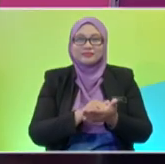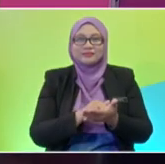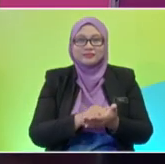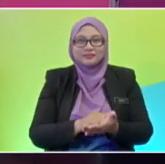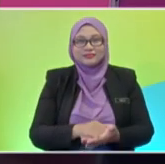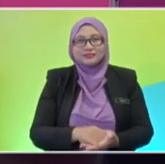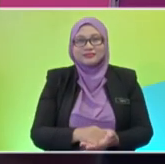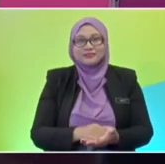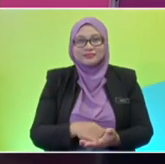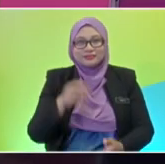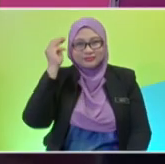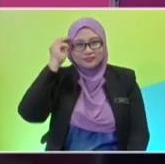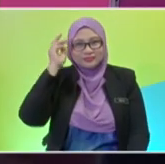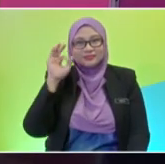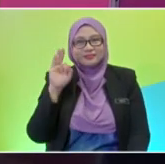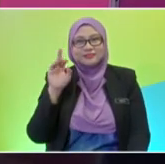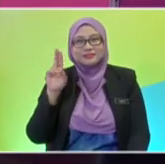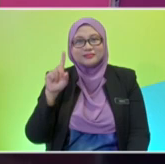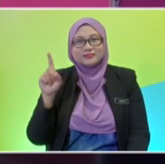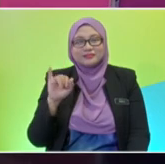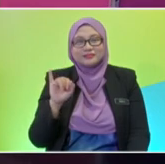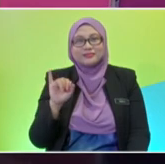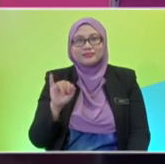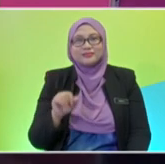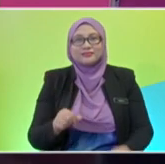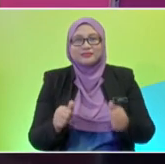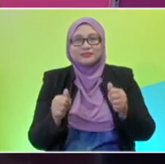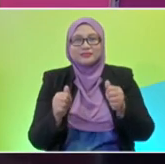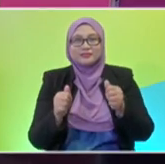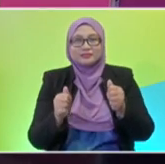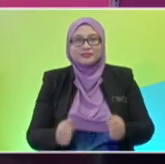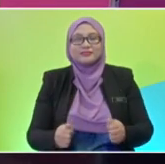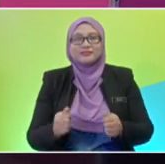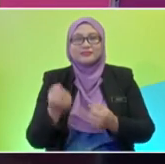yang berjaya dan sekarang ini seperti kita lihat Irwan